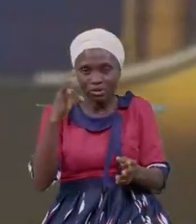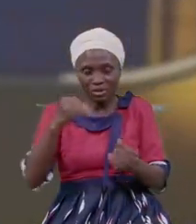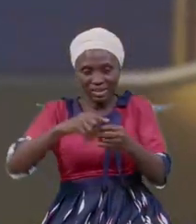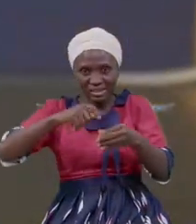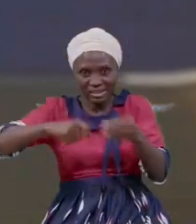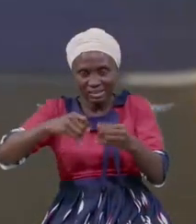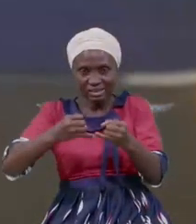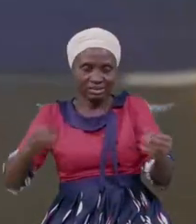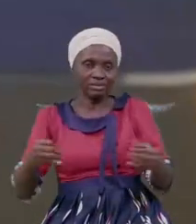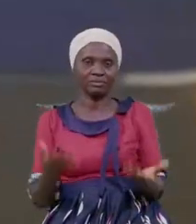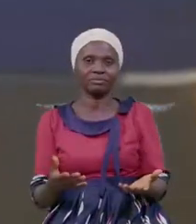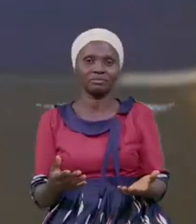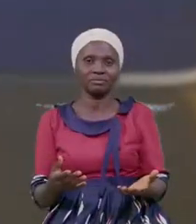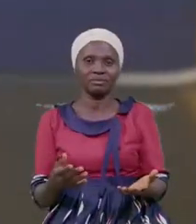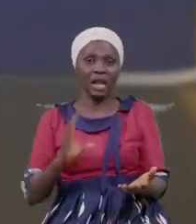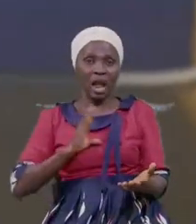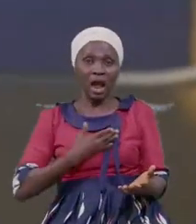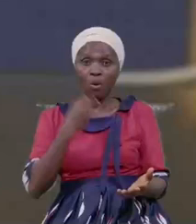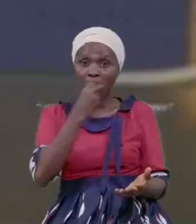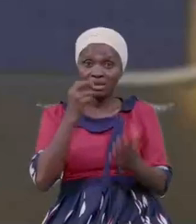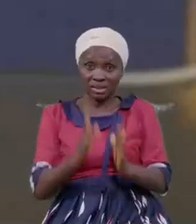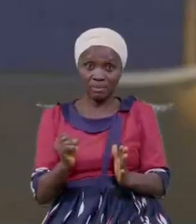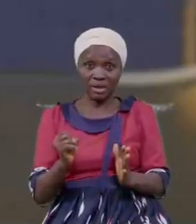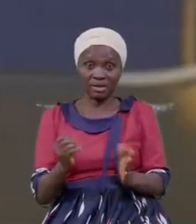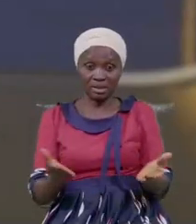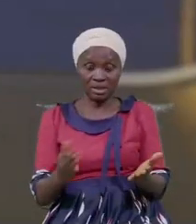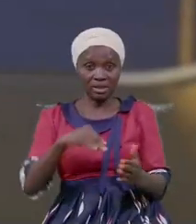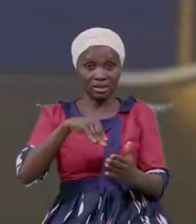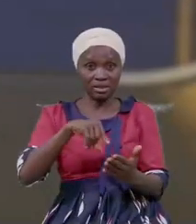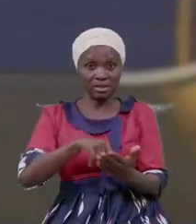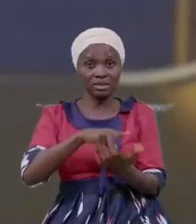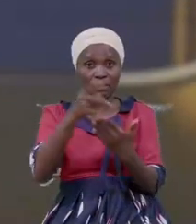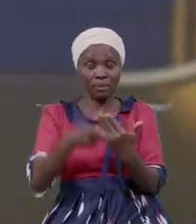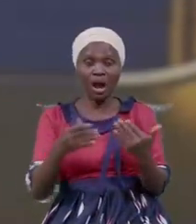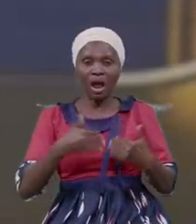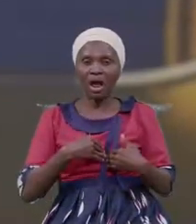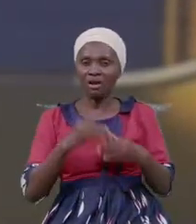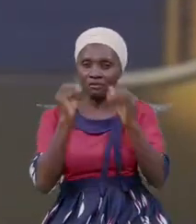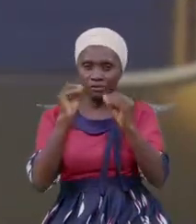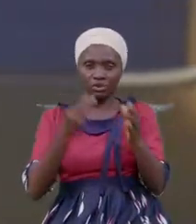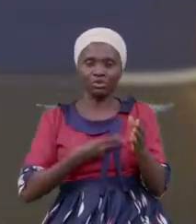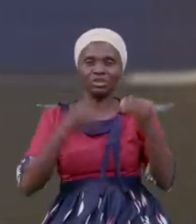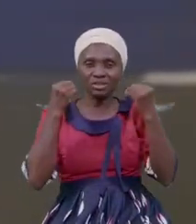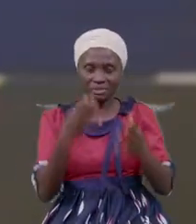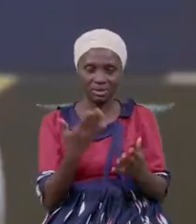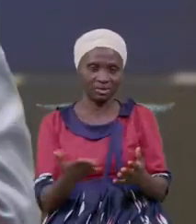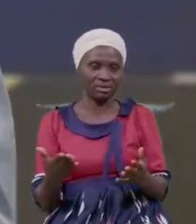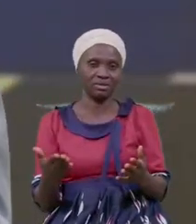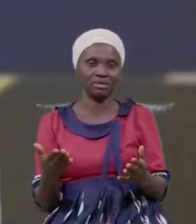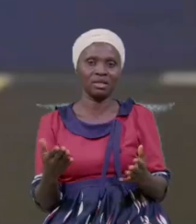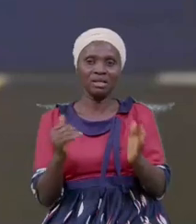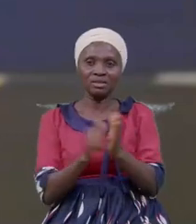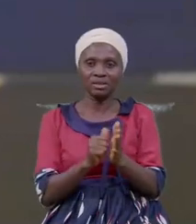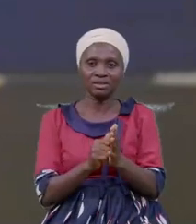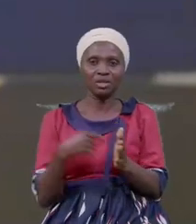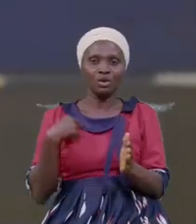ont vraiment be becoup parler dessus des domaines dans lesquels nous avons été conditionnés et nous n'osons pas penser qu'il